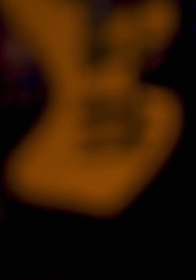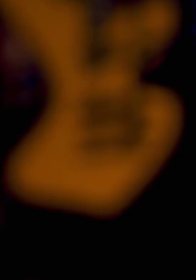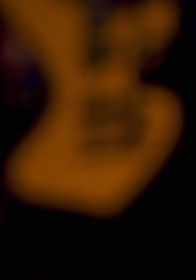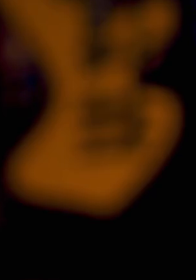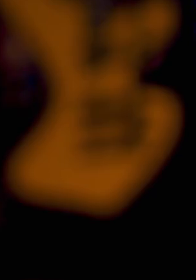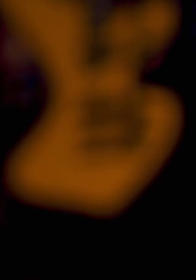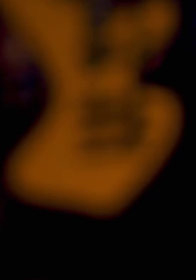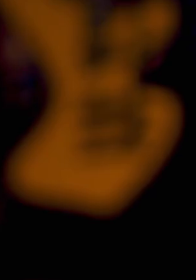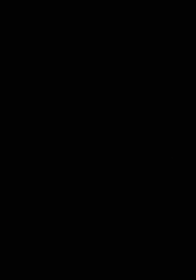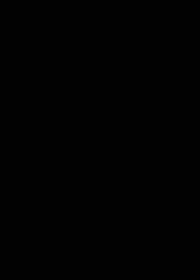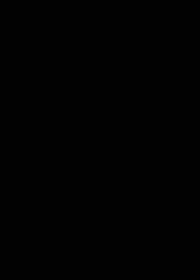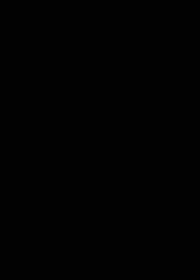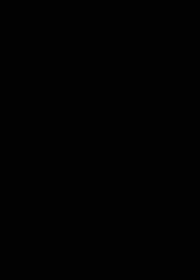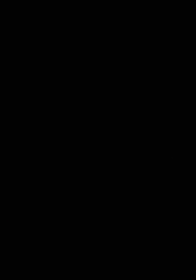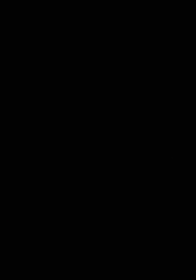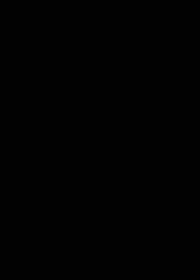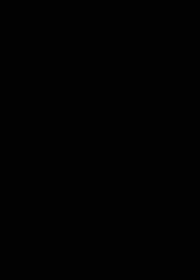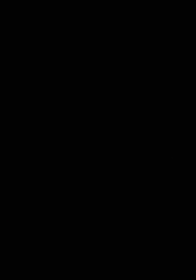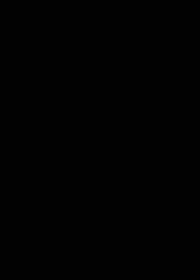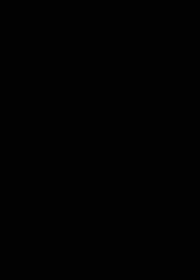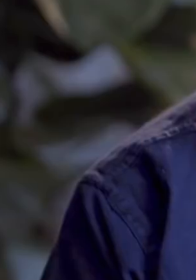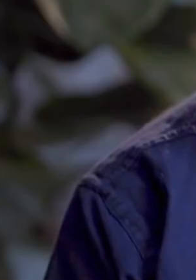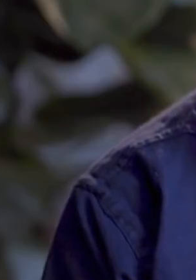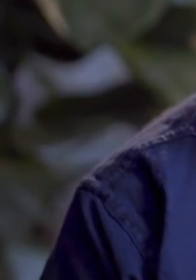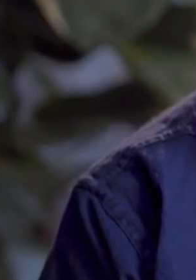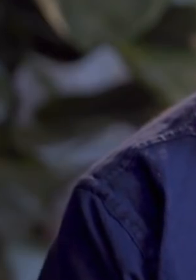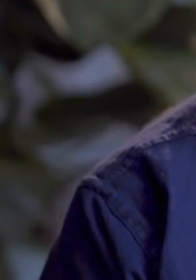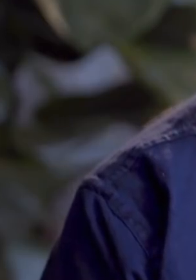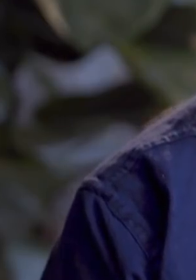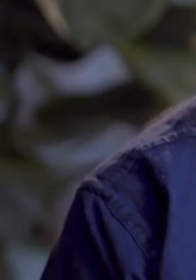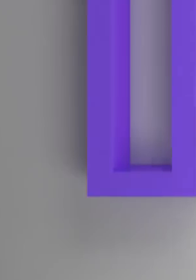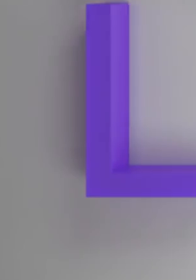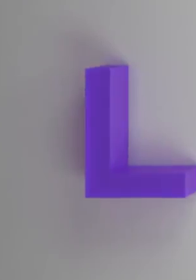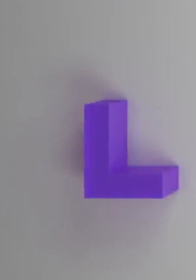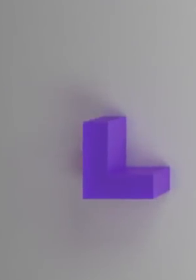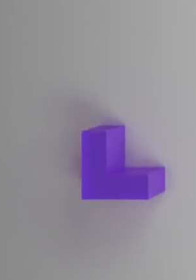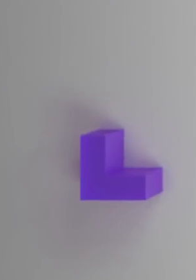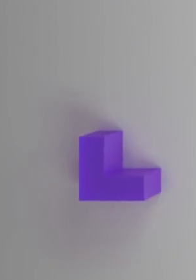פתאום הבנתי שלא היה לי הורים, פתאום הבנתי שלא היה לי ילדות. הרגשתי שהכל נעצר לי בחיים.